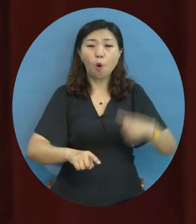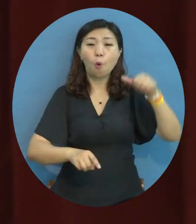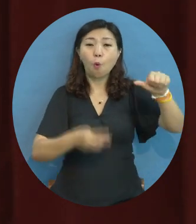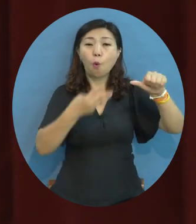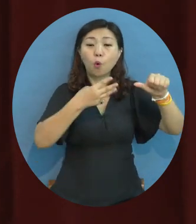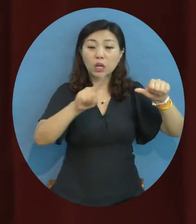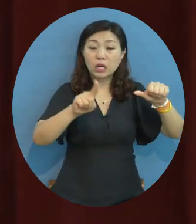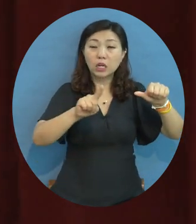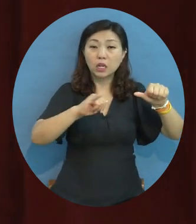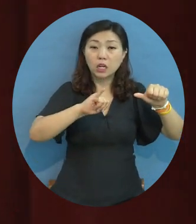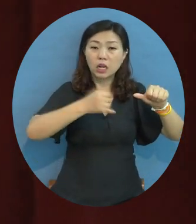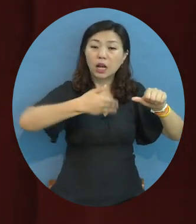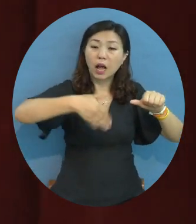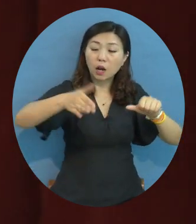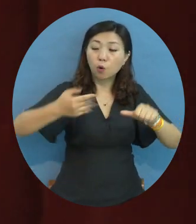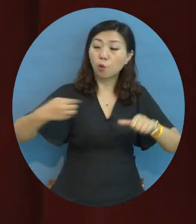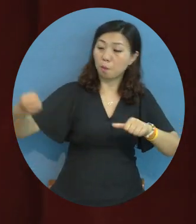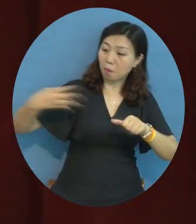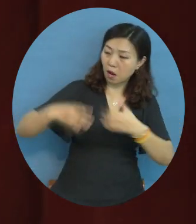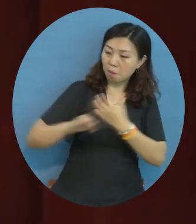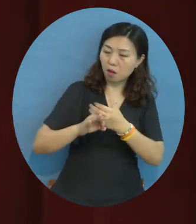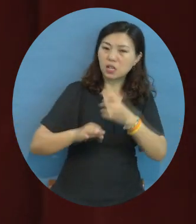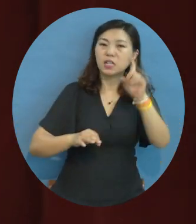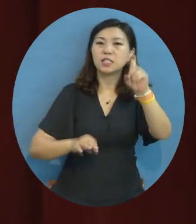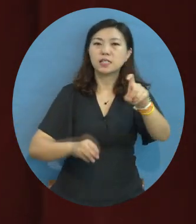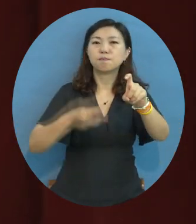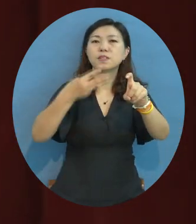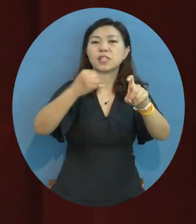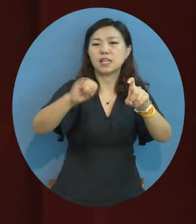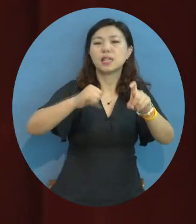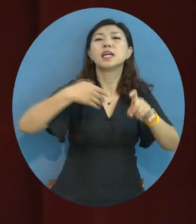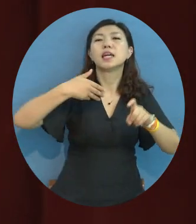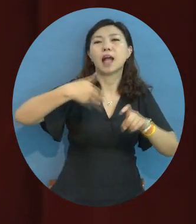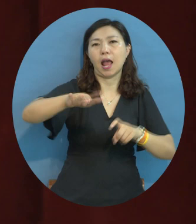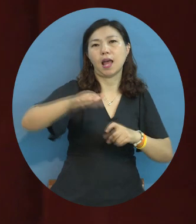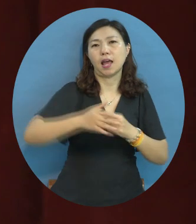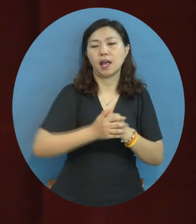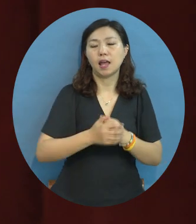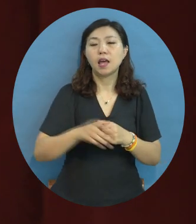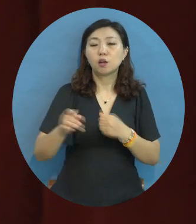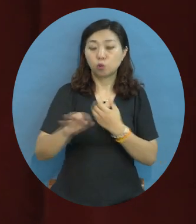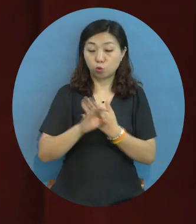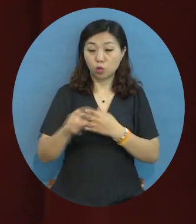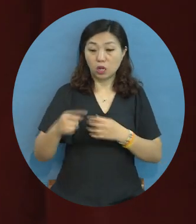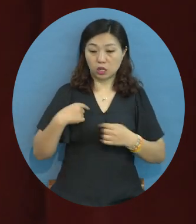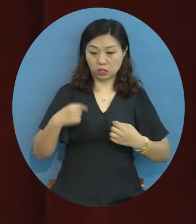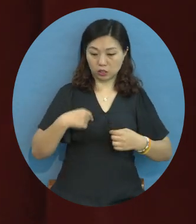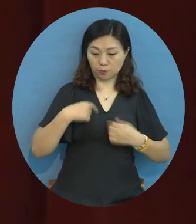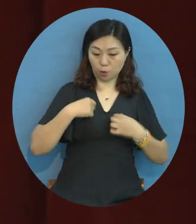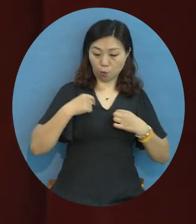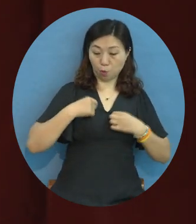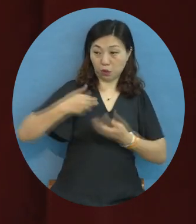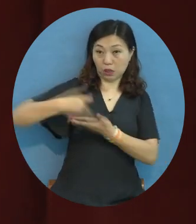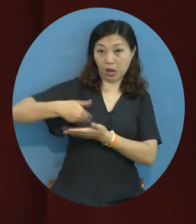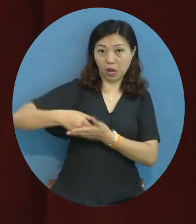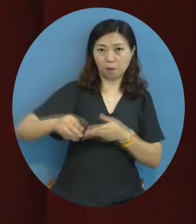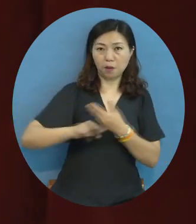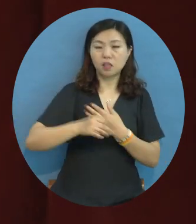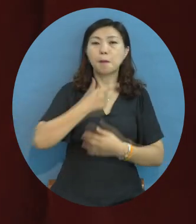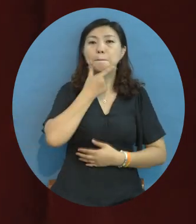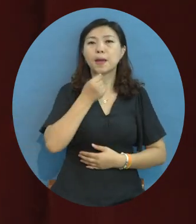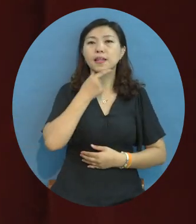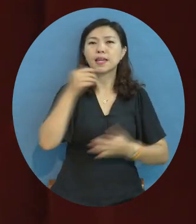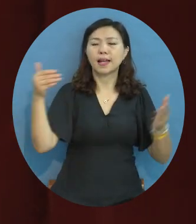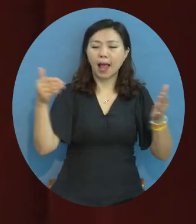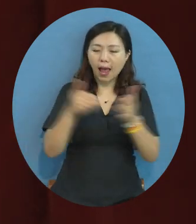가주라. 겉옷을 달라면 속옷까지 벗어주라. 아. 왼밤을 때리면 오른밤을 대주라. 그런